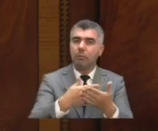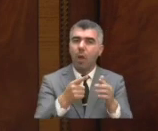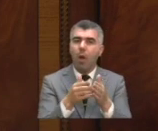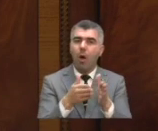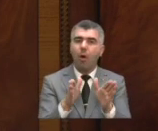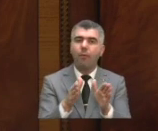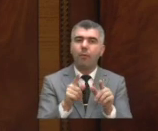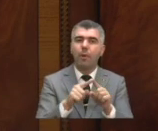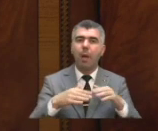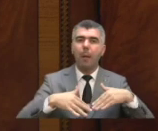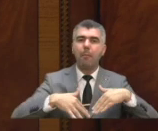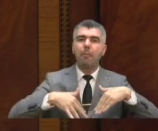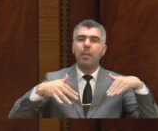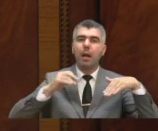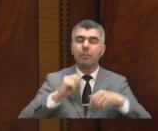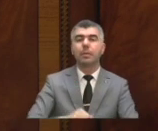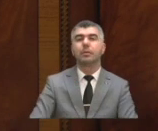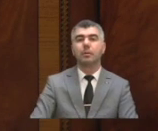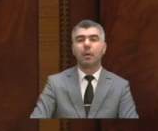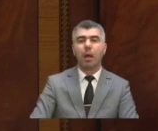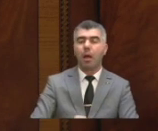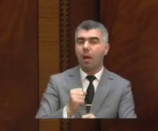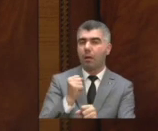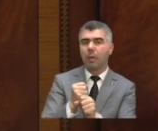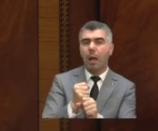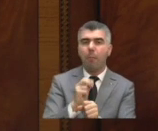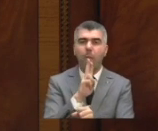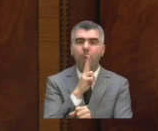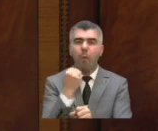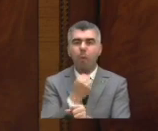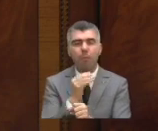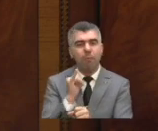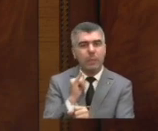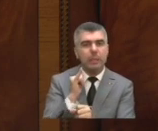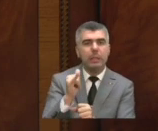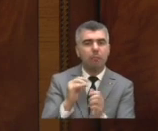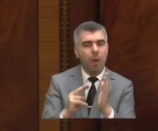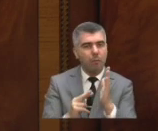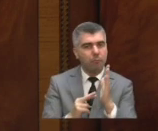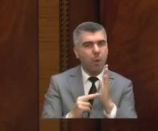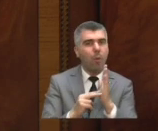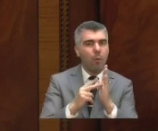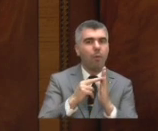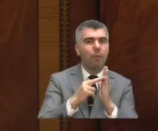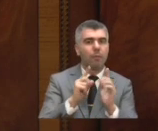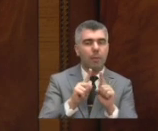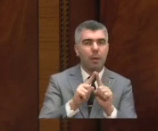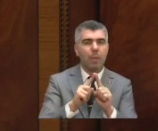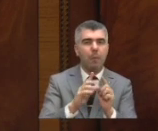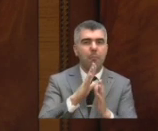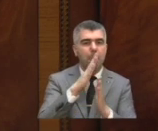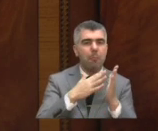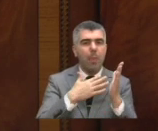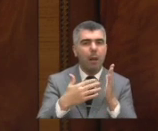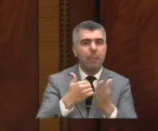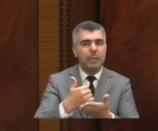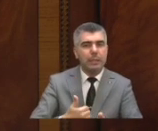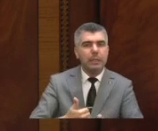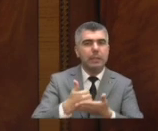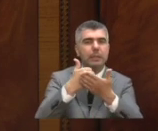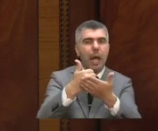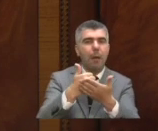السنه التشريعيه تعمل الحكومه على التفعيل التدريجي لبرنامج الدعم الاجتماعي